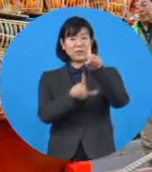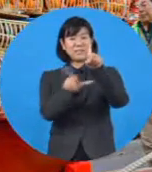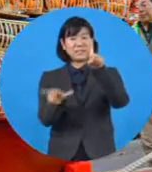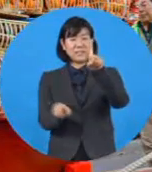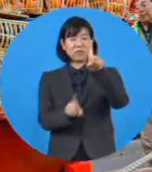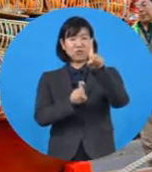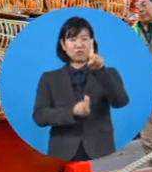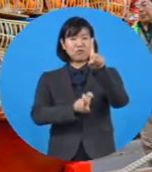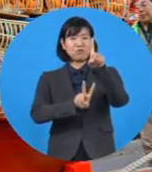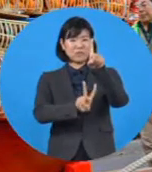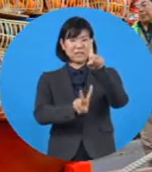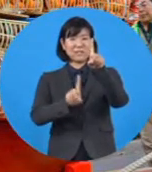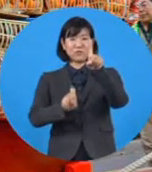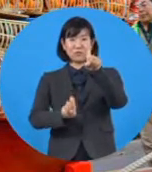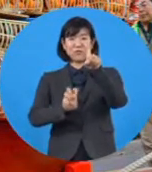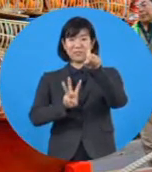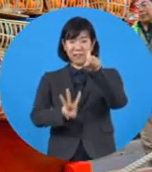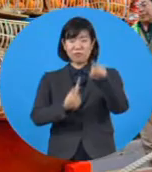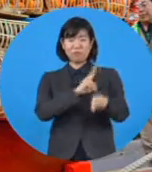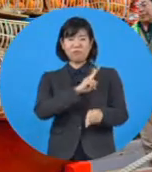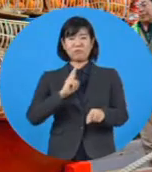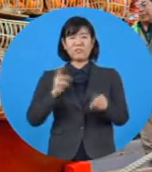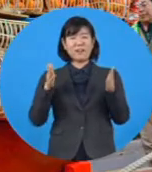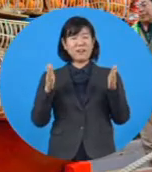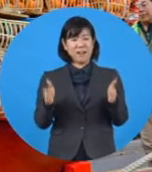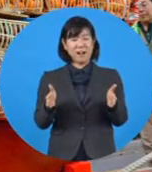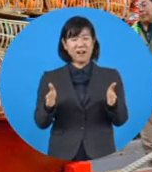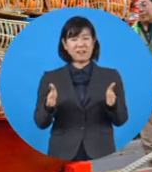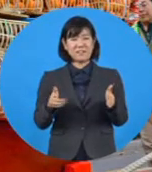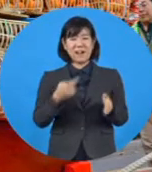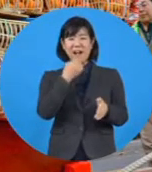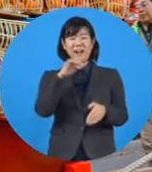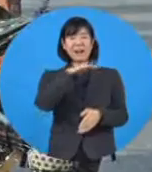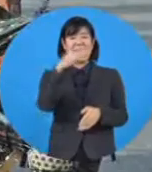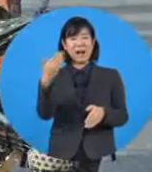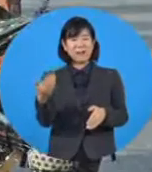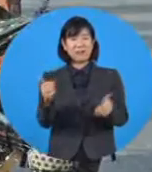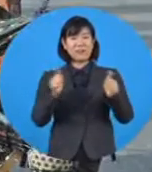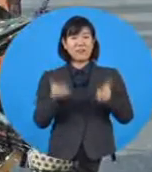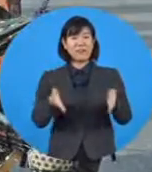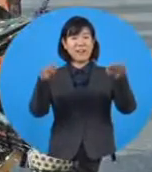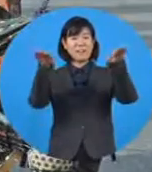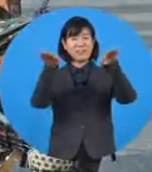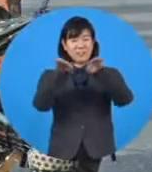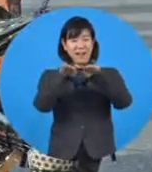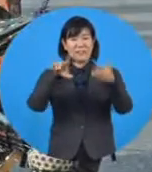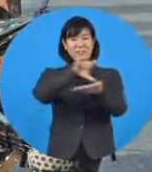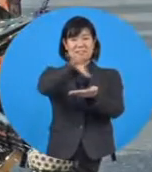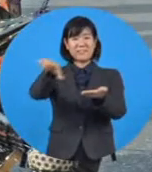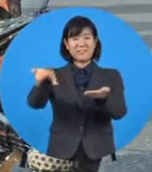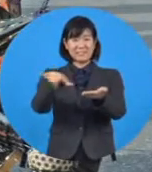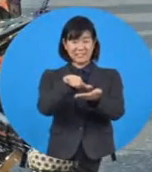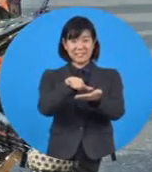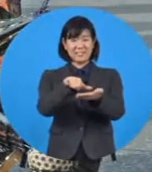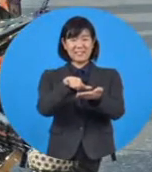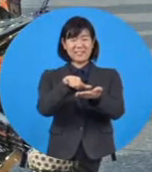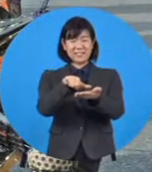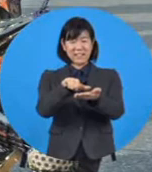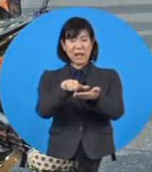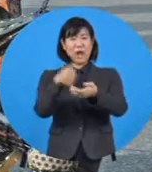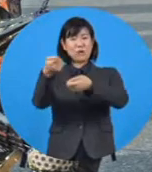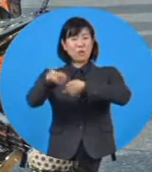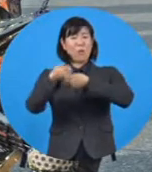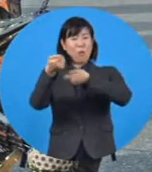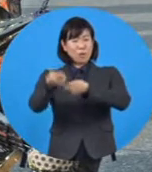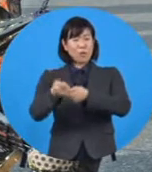11月12日13日の2日間、赤塚体育館通り周辺で第39回板